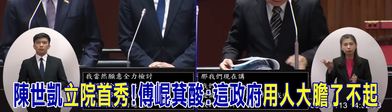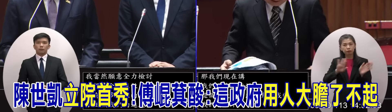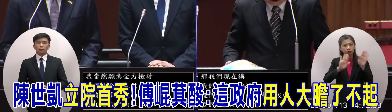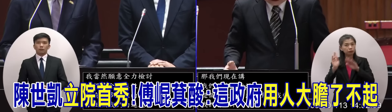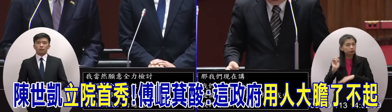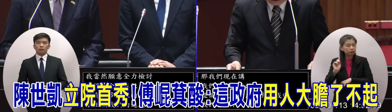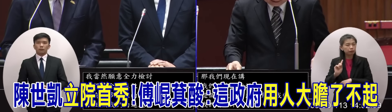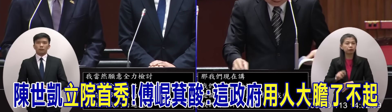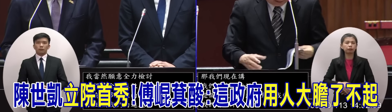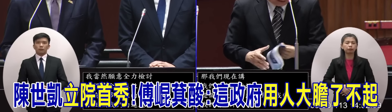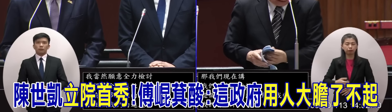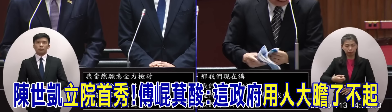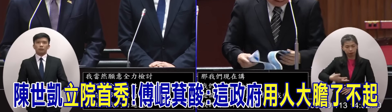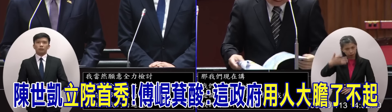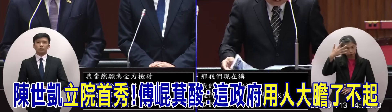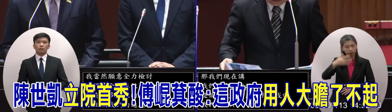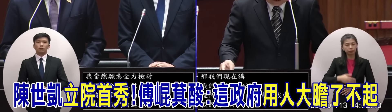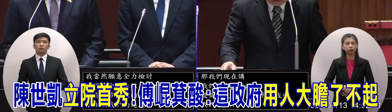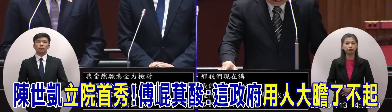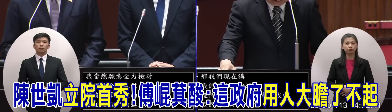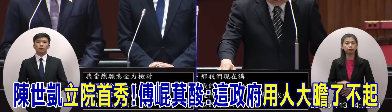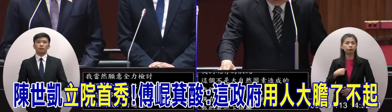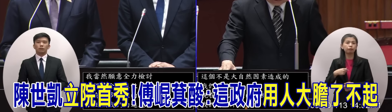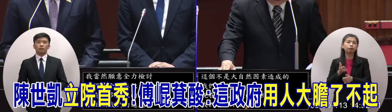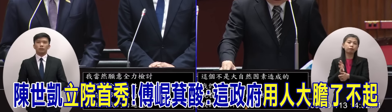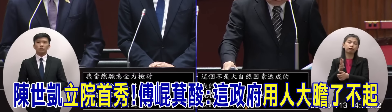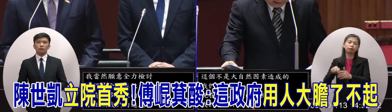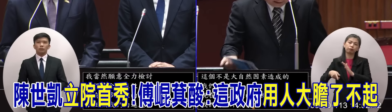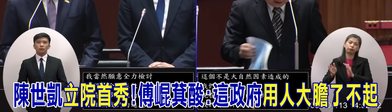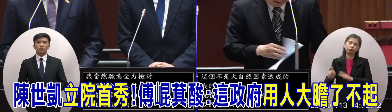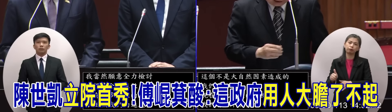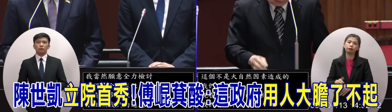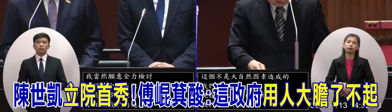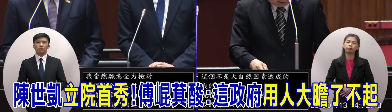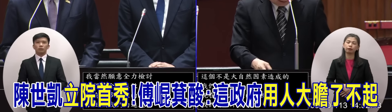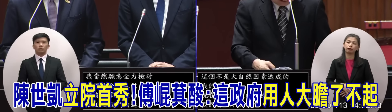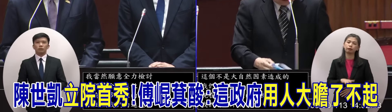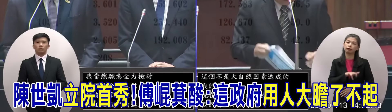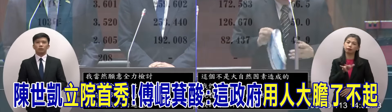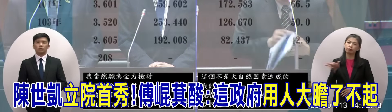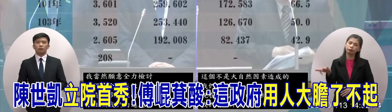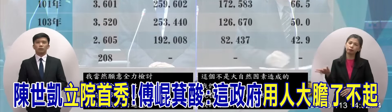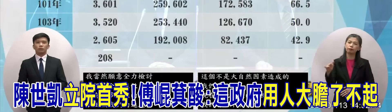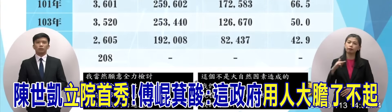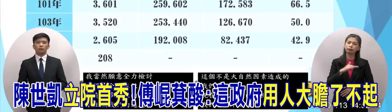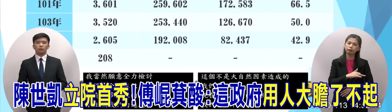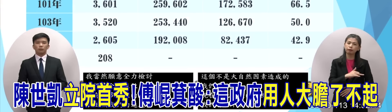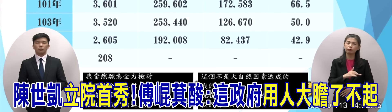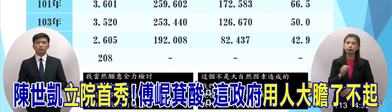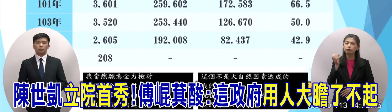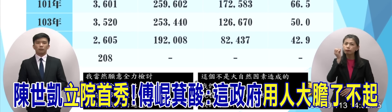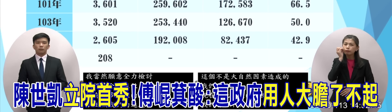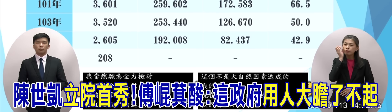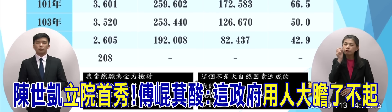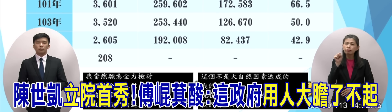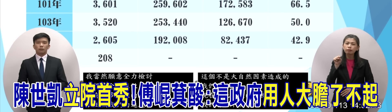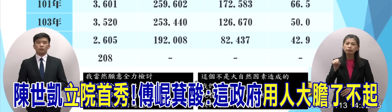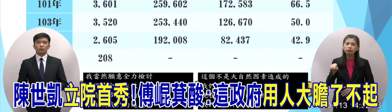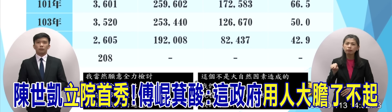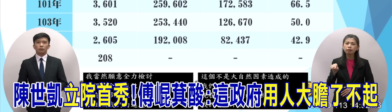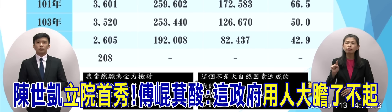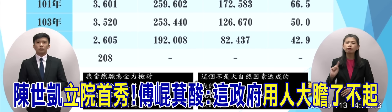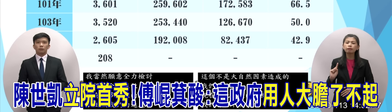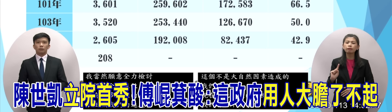我请问一下院长，好，班机你们到底是把花莲看作什么样的一个地